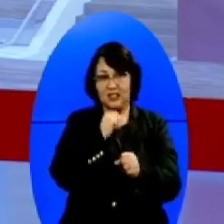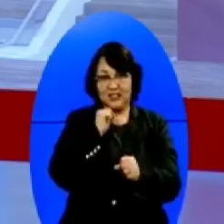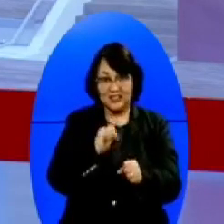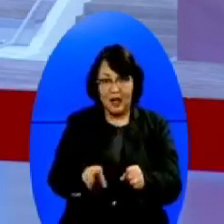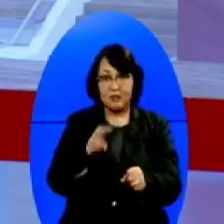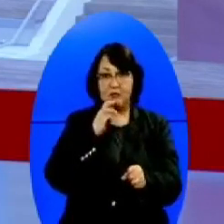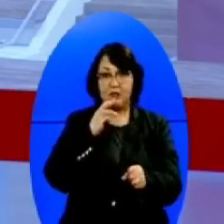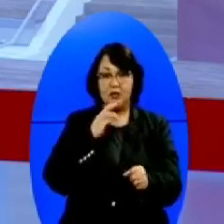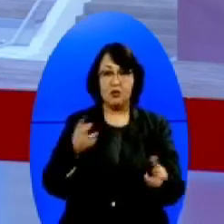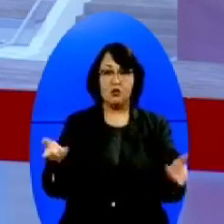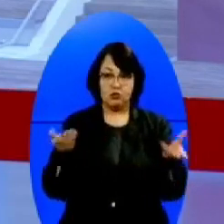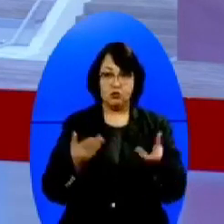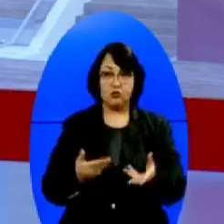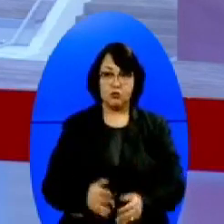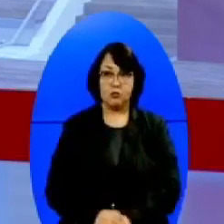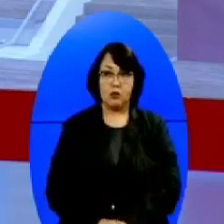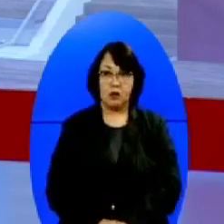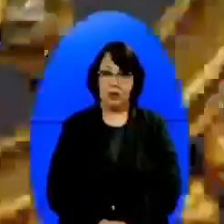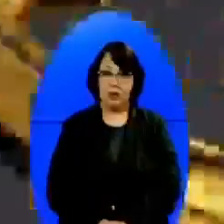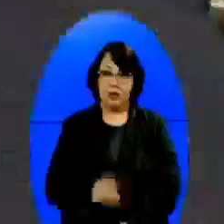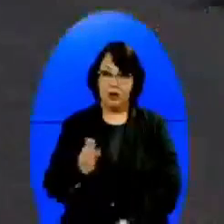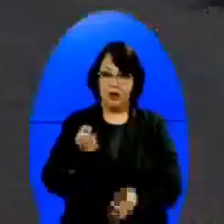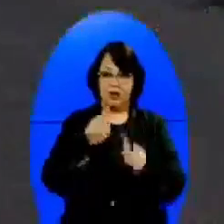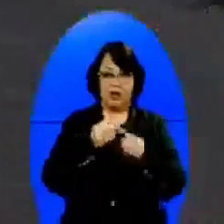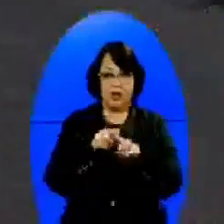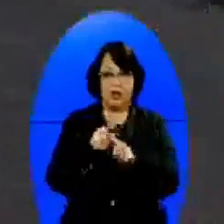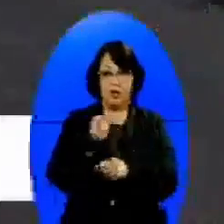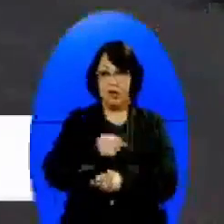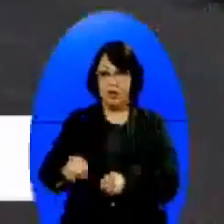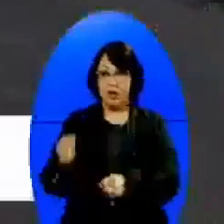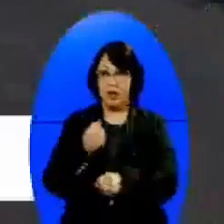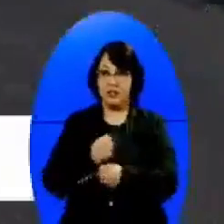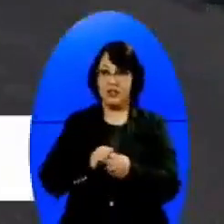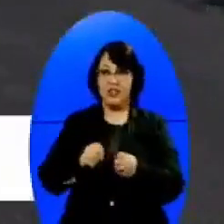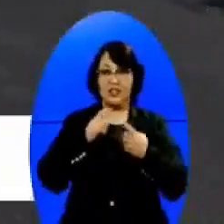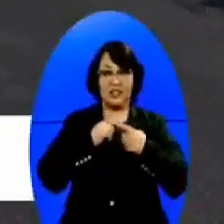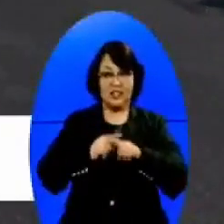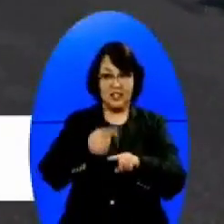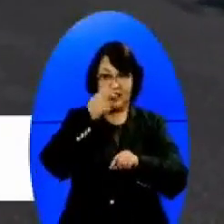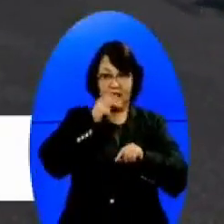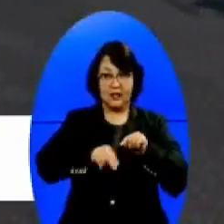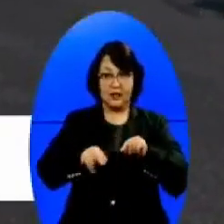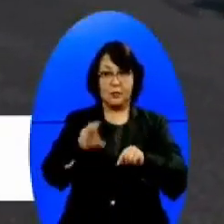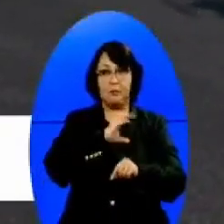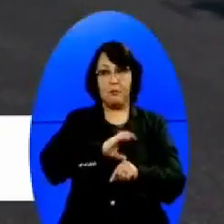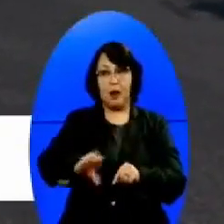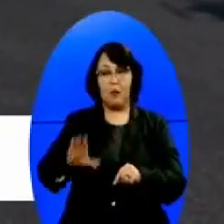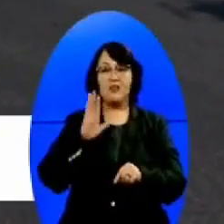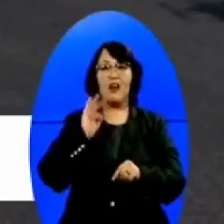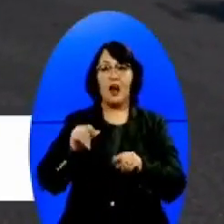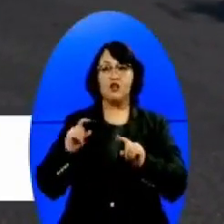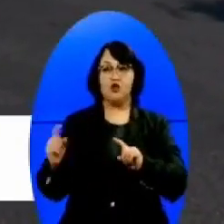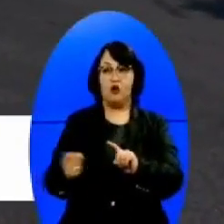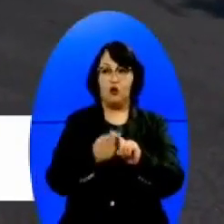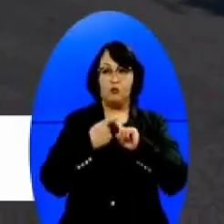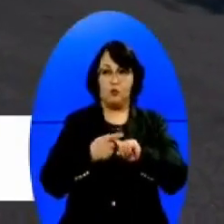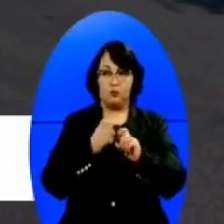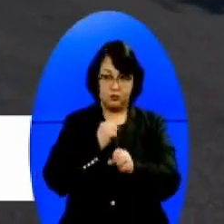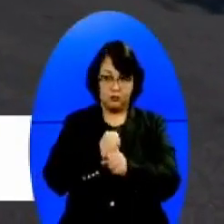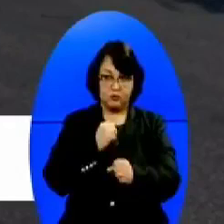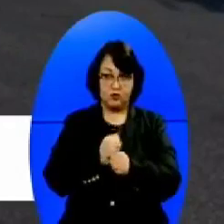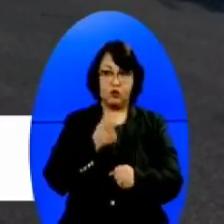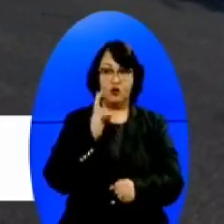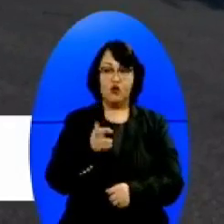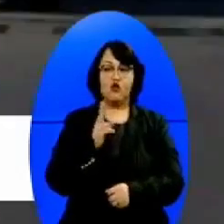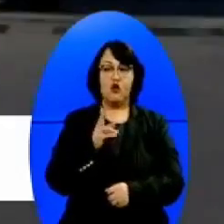ирүүллээ. Яг энэ тухайн хил өвчнөд ажиллаж байгаа хилийн хяналтын байгууллагуудын хувьд хэрхэн одоо уялдаа холбоотой ажиллаж байна? За коронавирустай